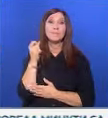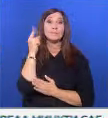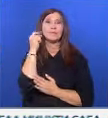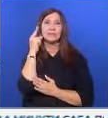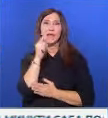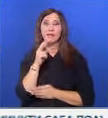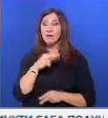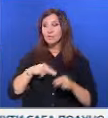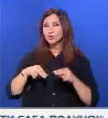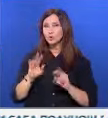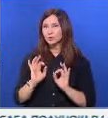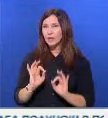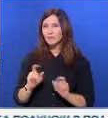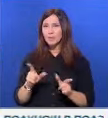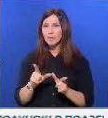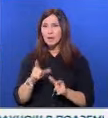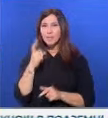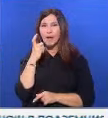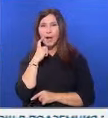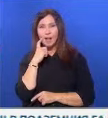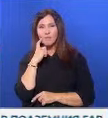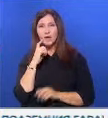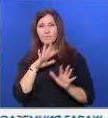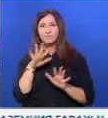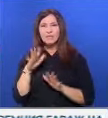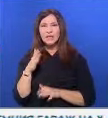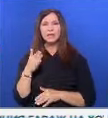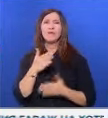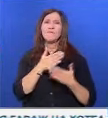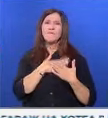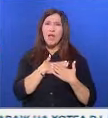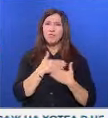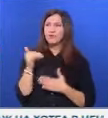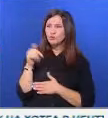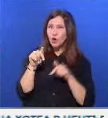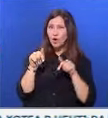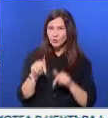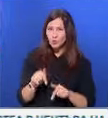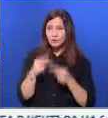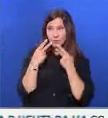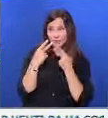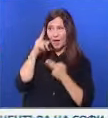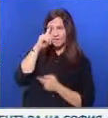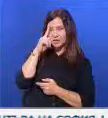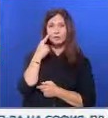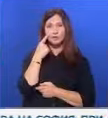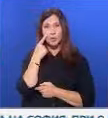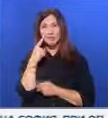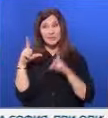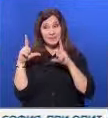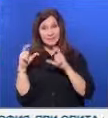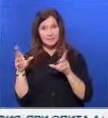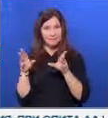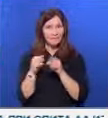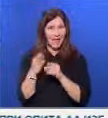председателят на журито, а именно Мария Бакалова. Десетки нейни фенове дойдоха тук, за да я видят, за да се опитат да се снимат с